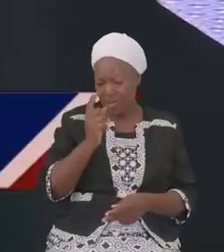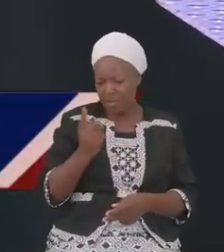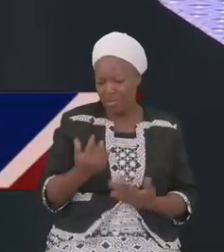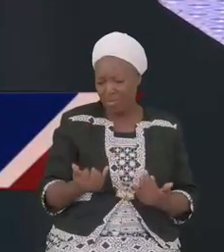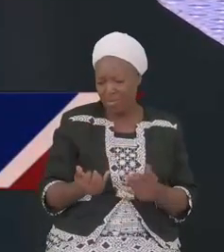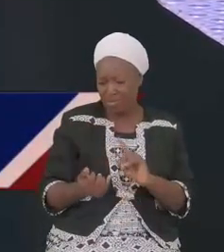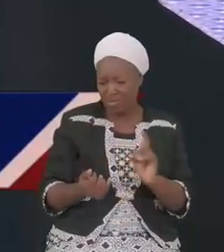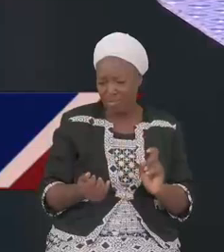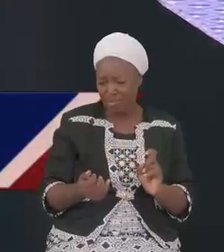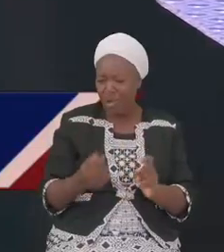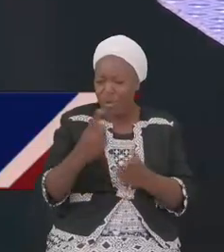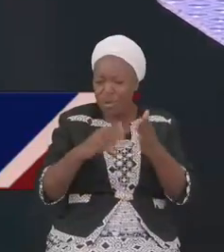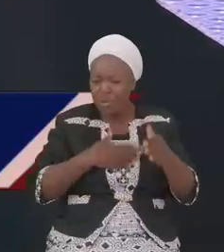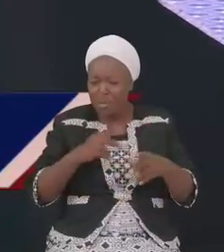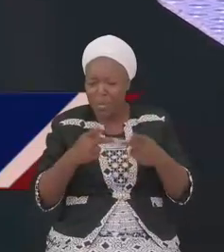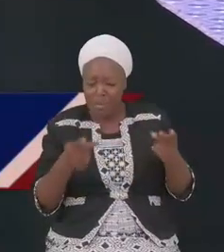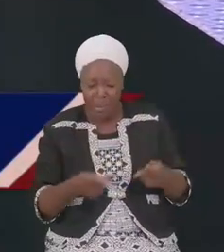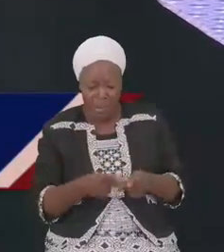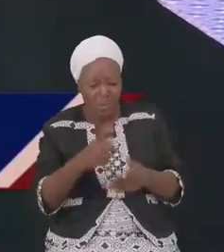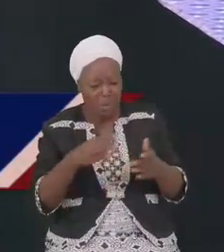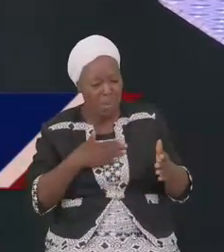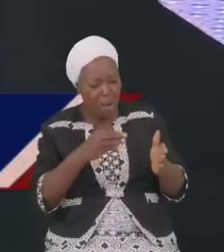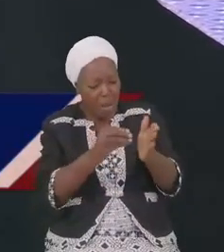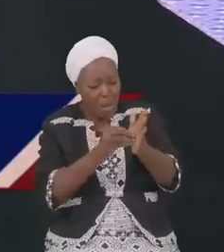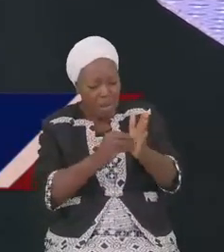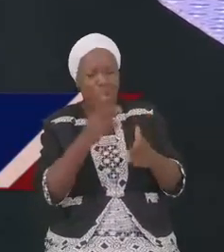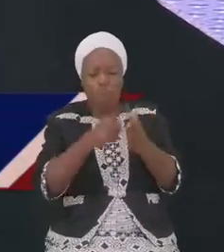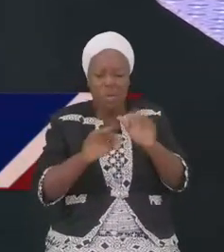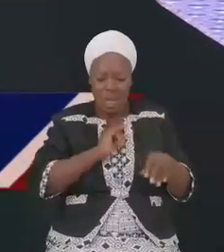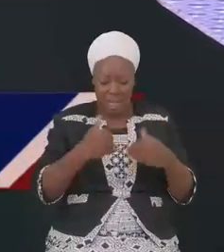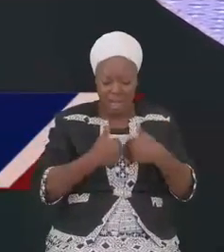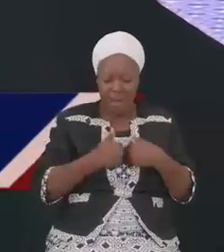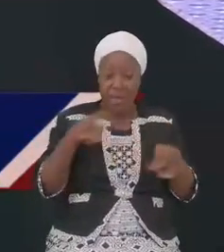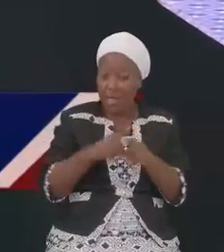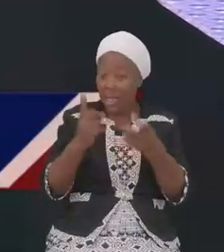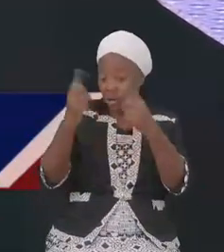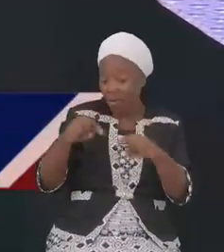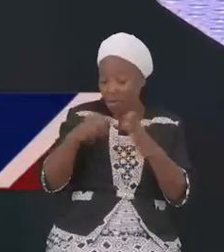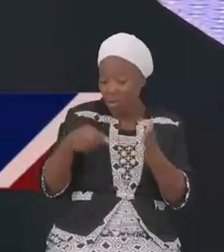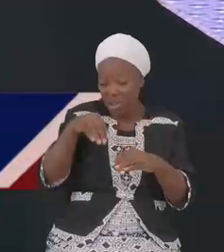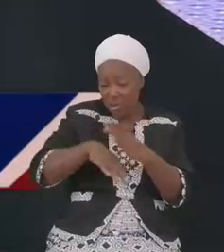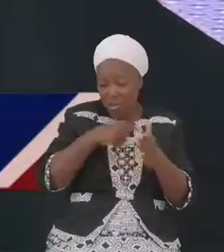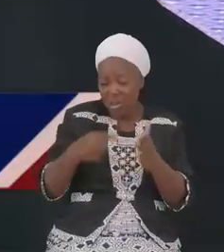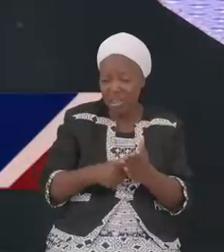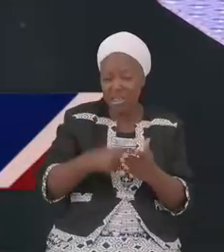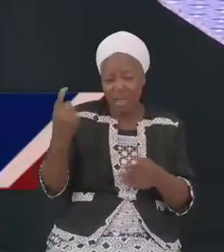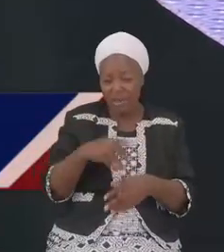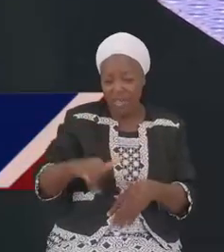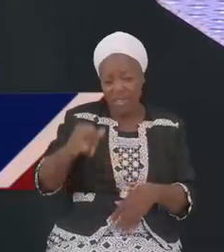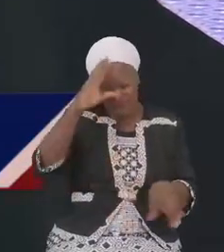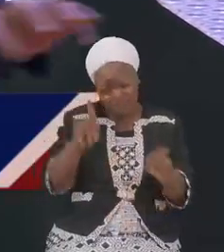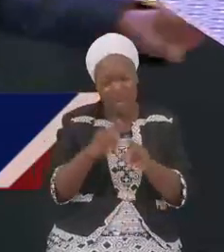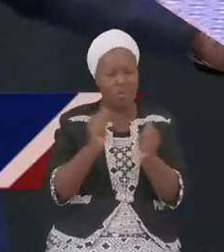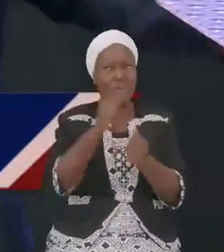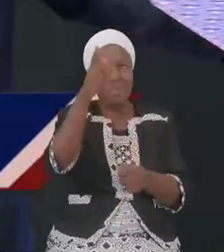Quelle est ma portion? Qu'est-ce que j'ai? Qu'est-ce que j'aurai? lorsque j'entre dans cette alliance éternelle